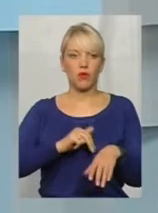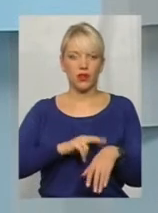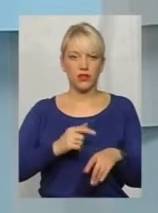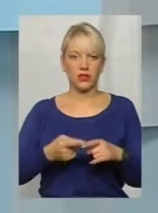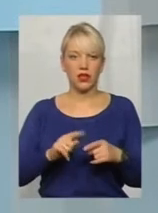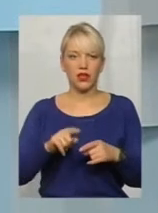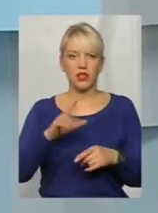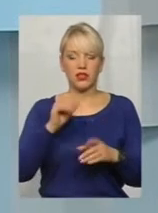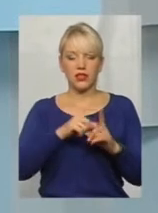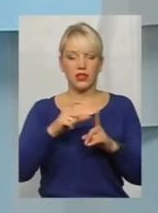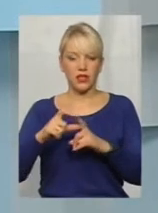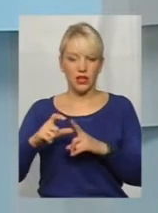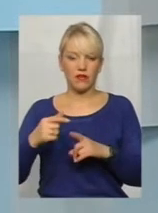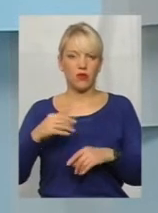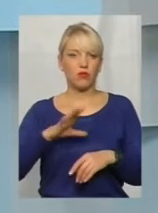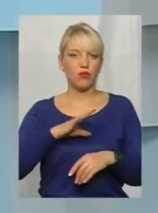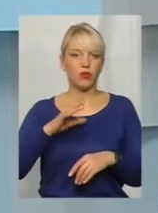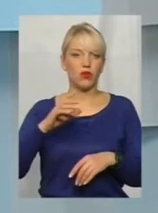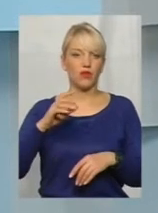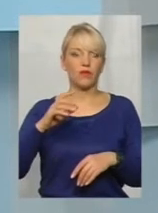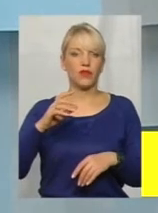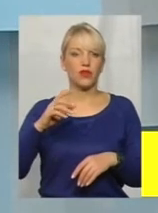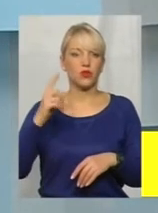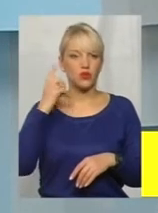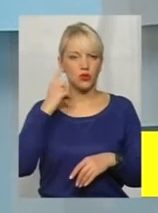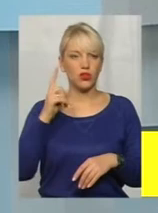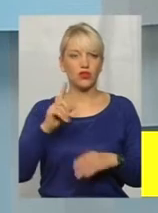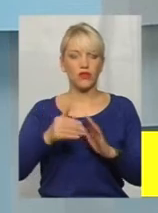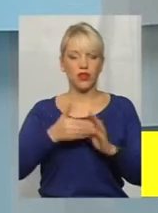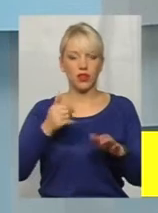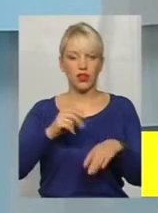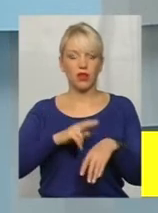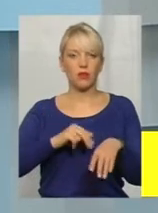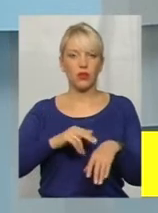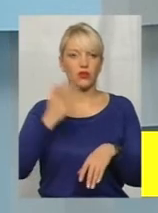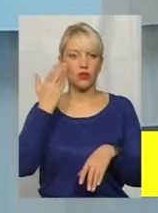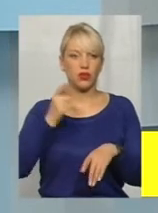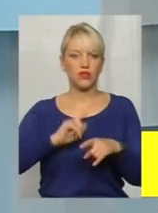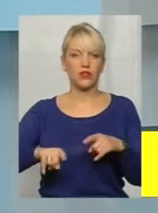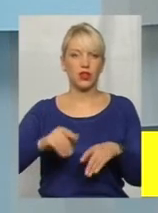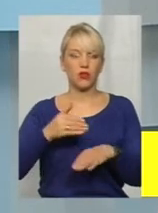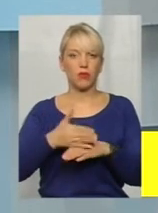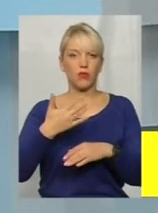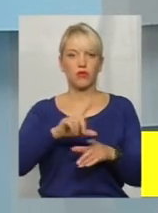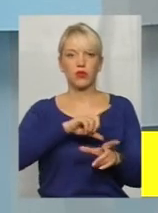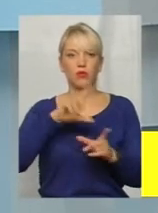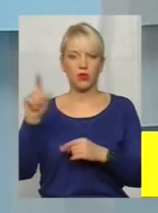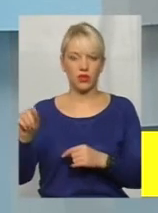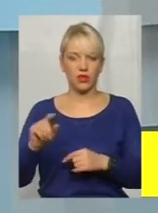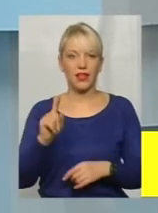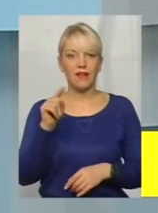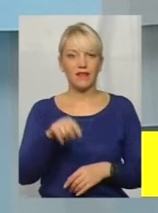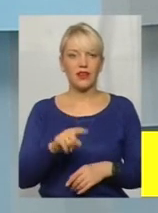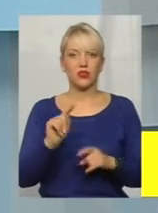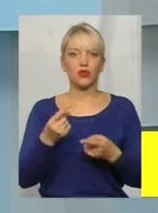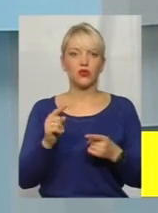це було сказано, що викликали співробітників поліції вже тоді, коли швидка медична допомога поїхала. Все-таки,